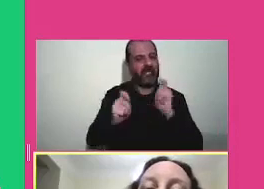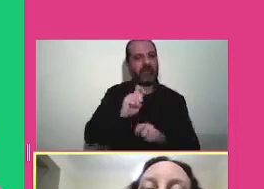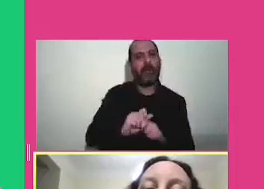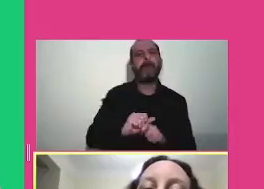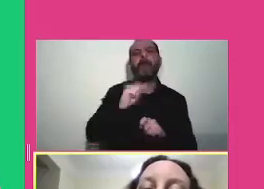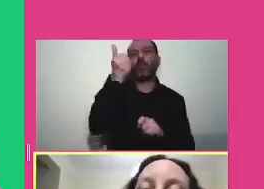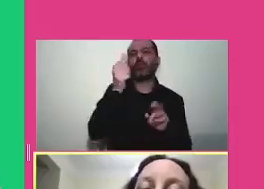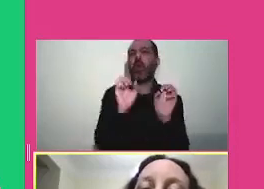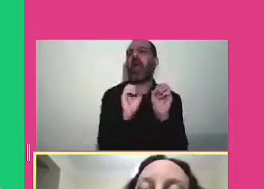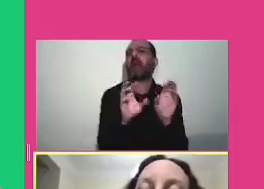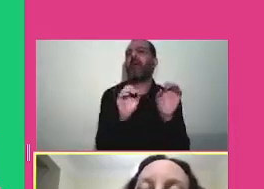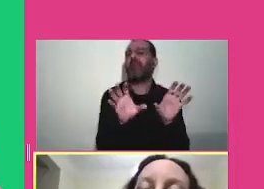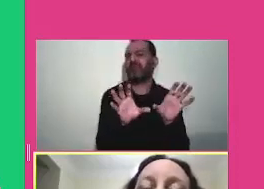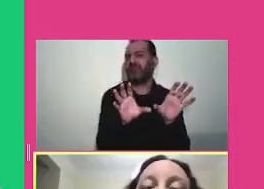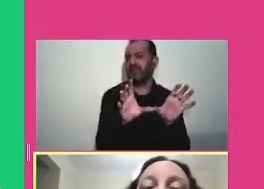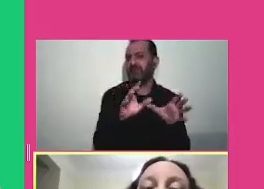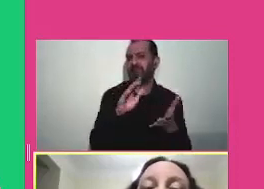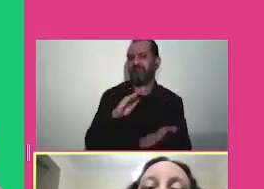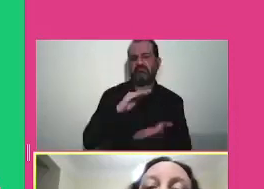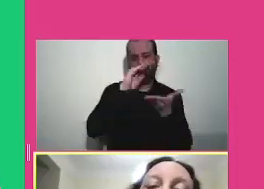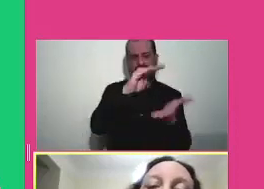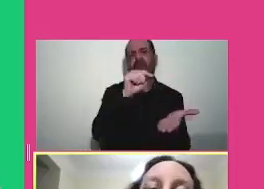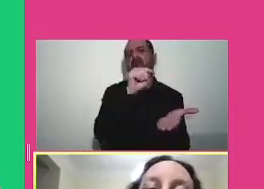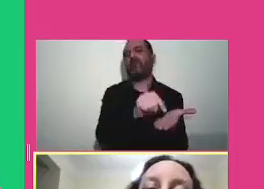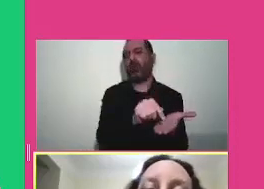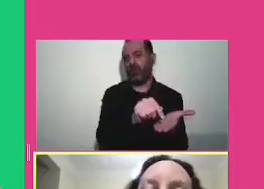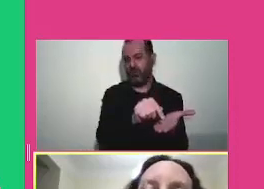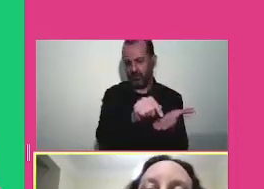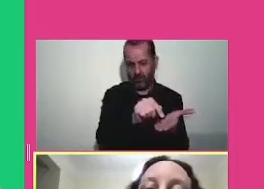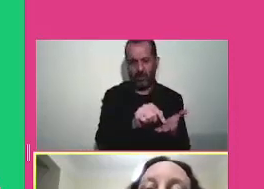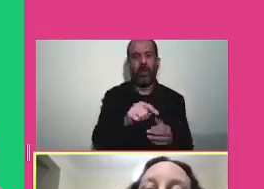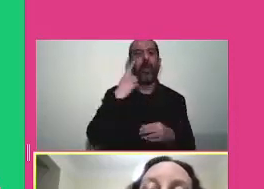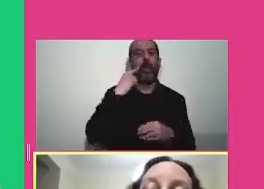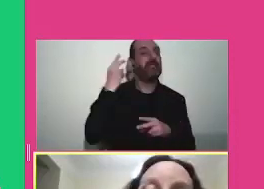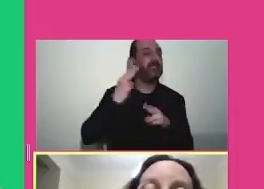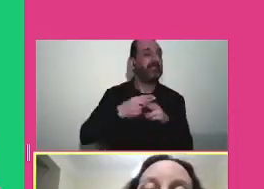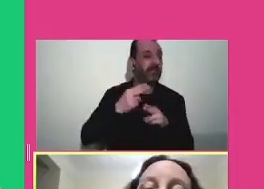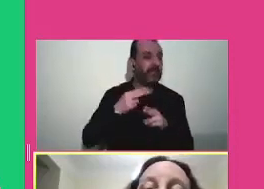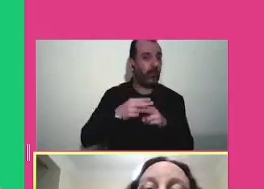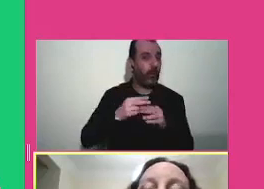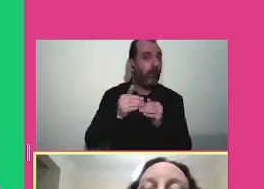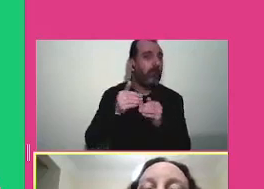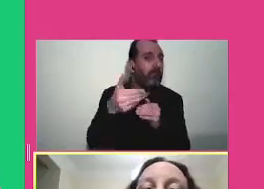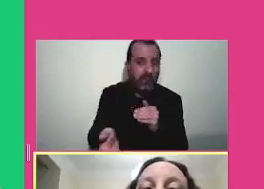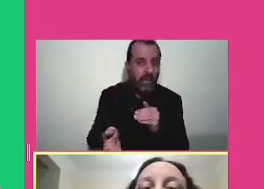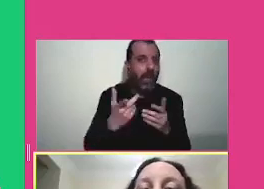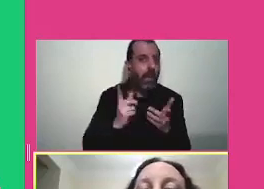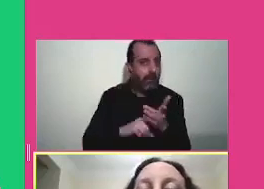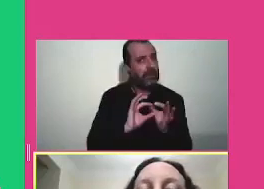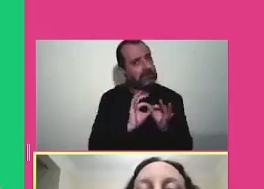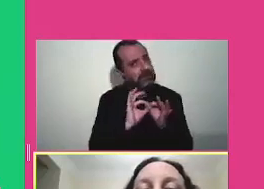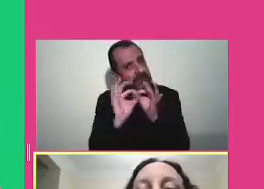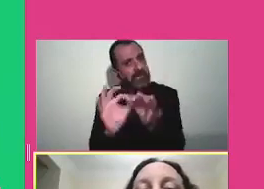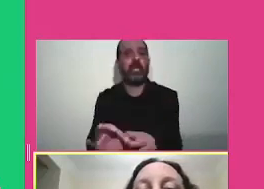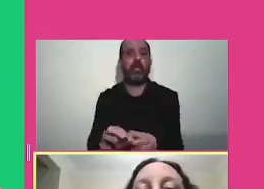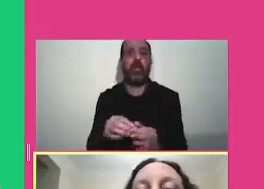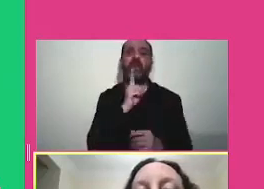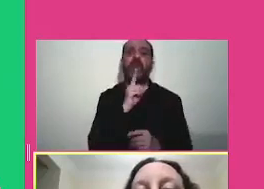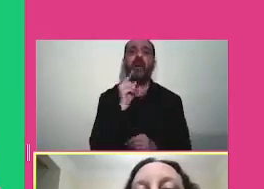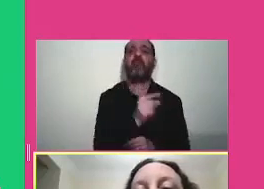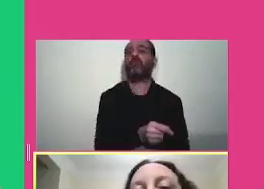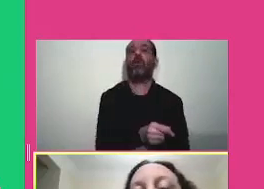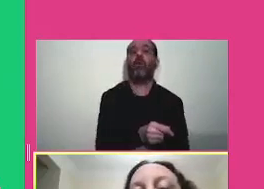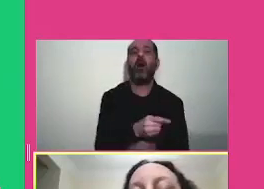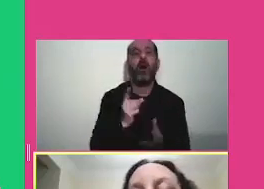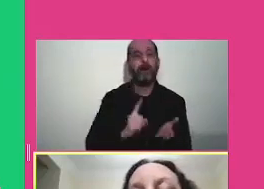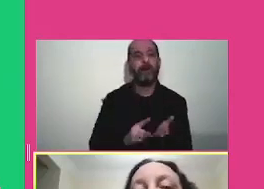πολύ σημαντικό στοιχείο για εμάς ήταν η συνέχιση αυτού του έργου και κυρίως η συνέχιση της